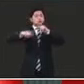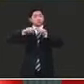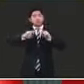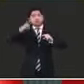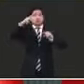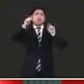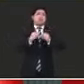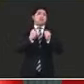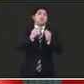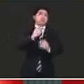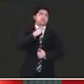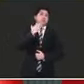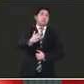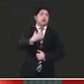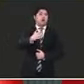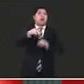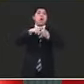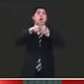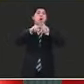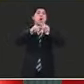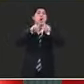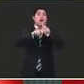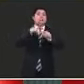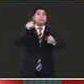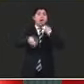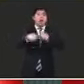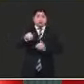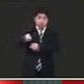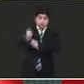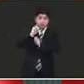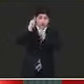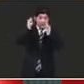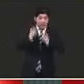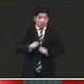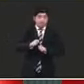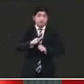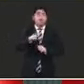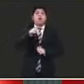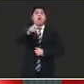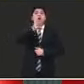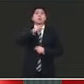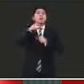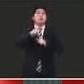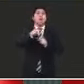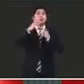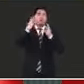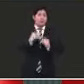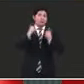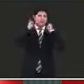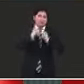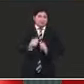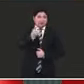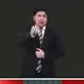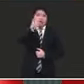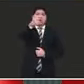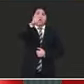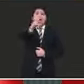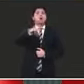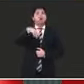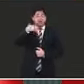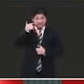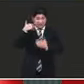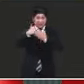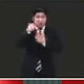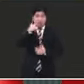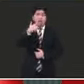çıkartıyoruz Halkbank'tan kredi kullanıp da takipe düşen esnaflarımıza 6 aya kadar geri